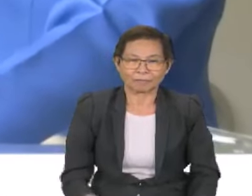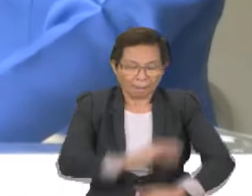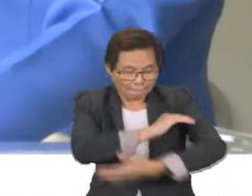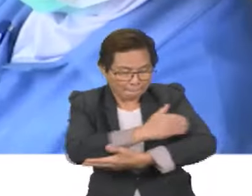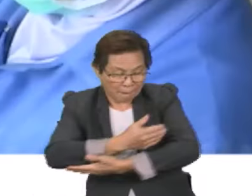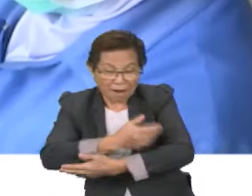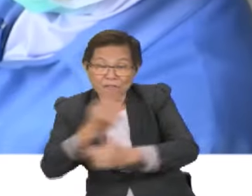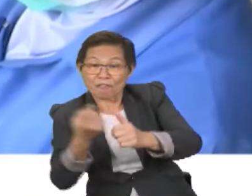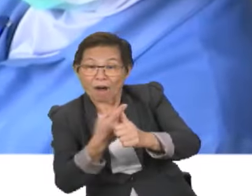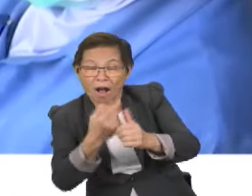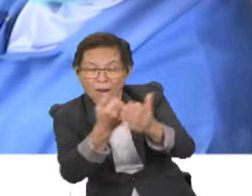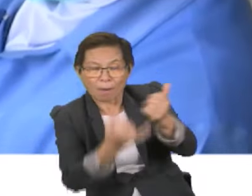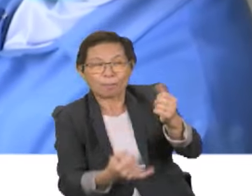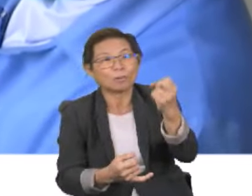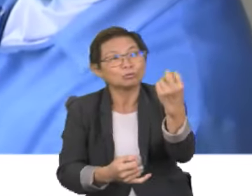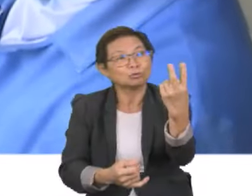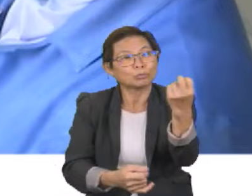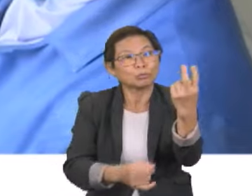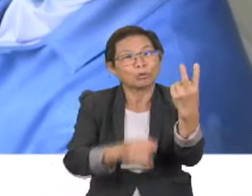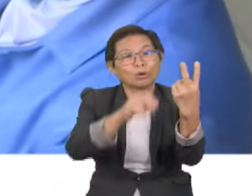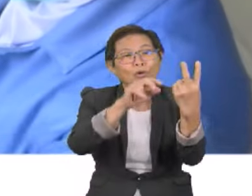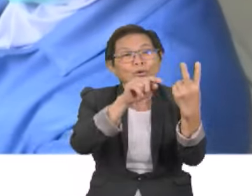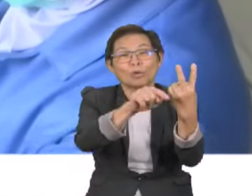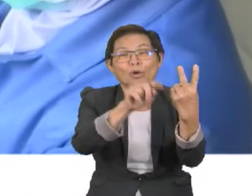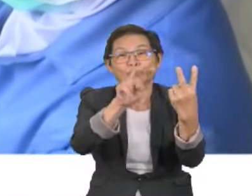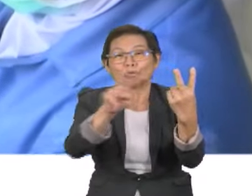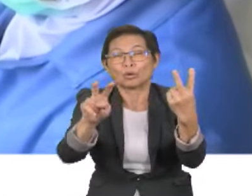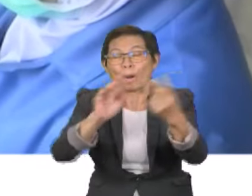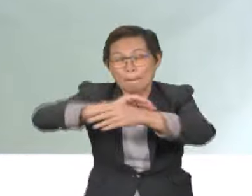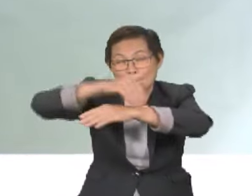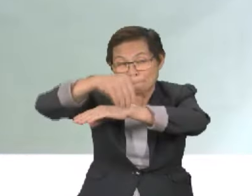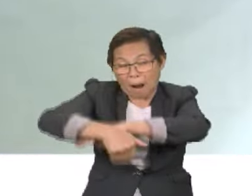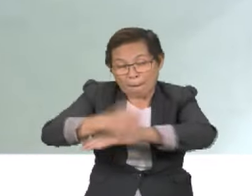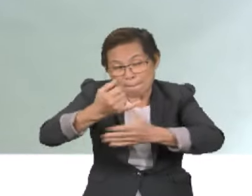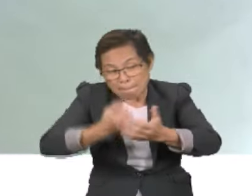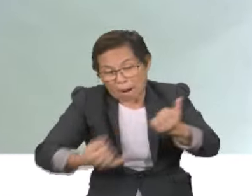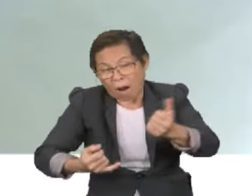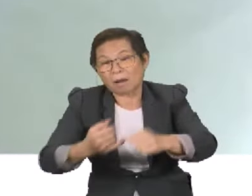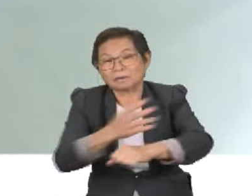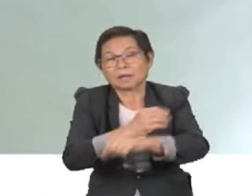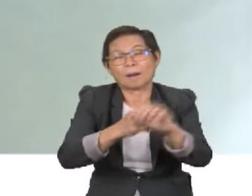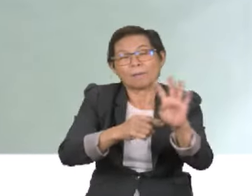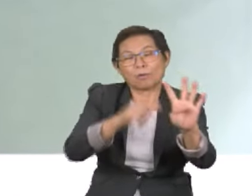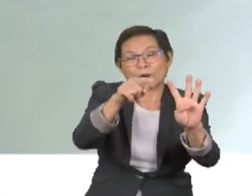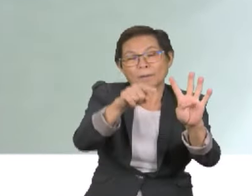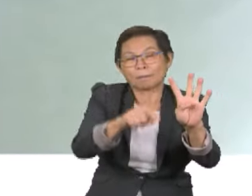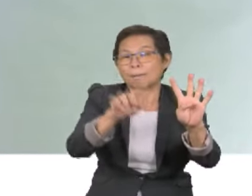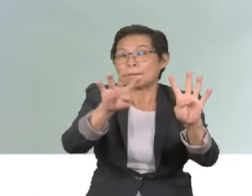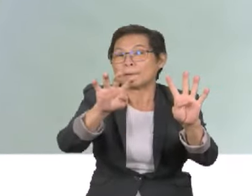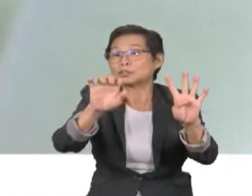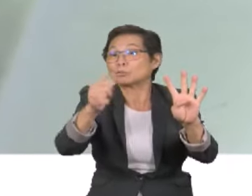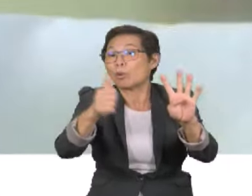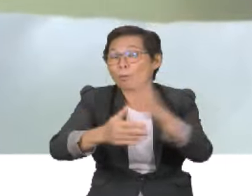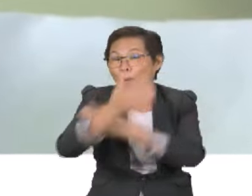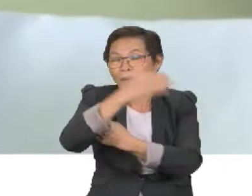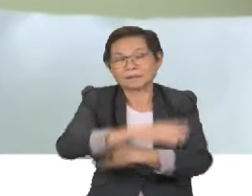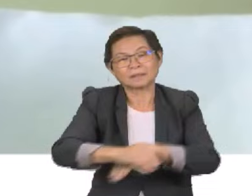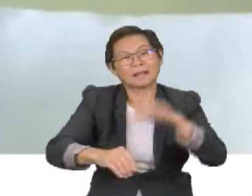Bayi yang pertama lahir pada pukul 12.22 minit tengah malam, diikuti pada pukul 4.10 minit pagi